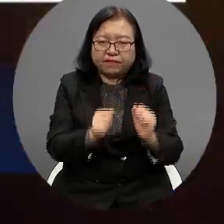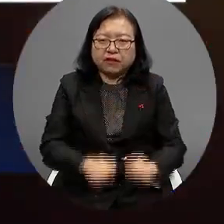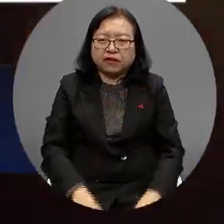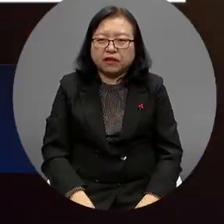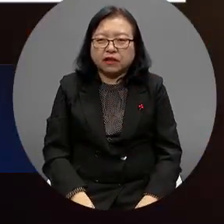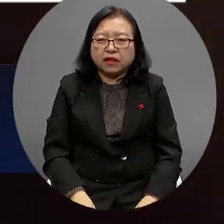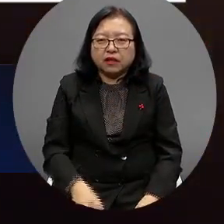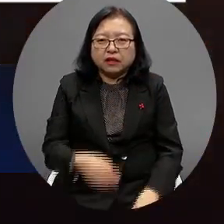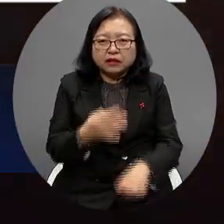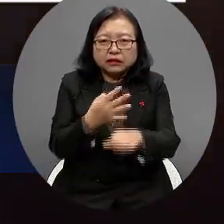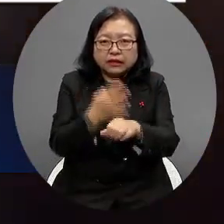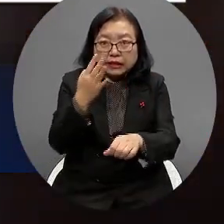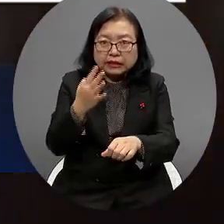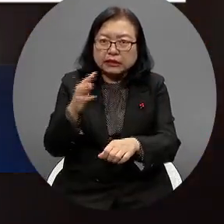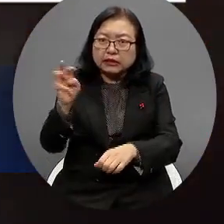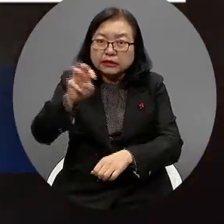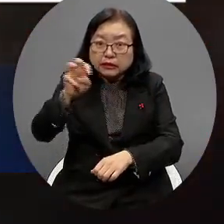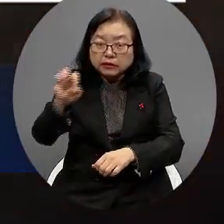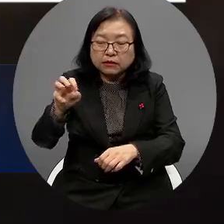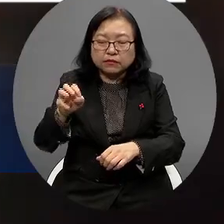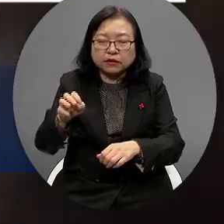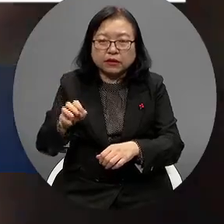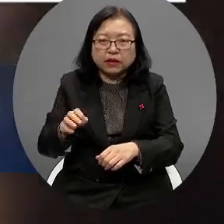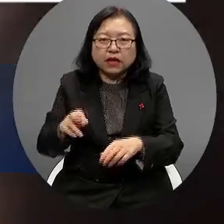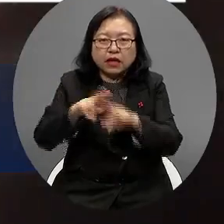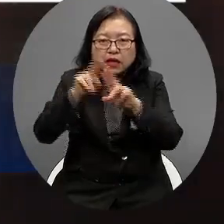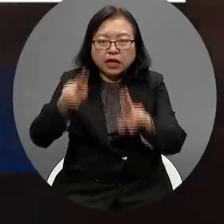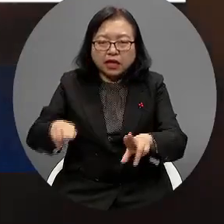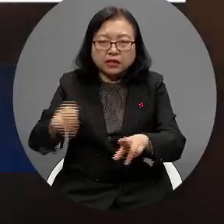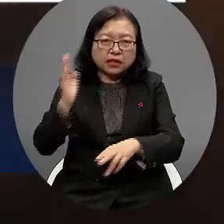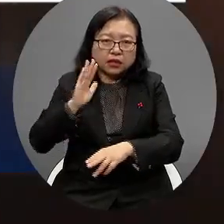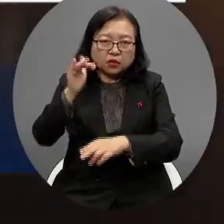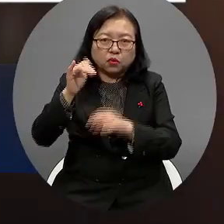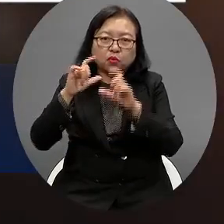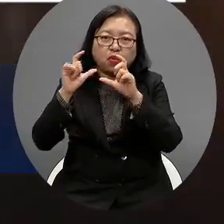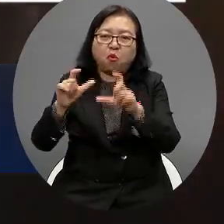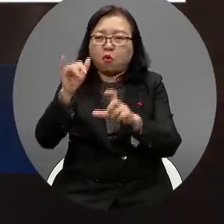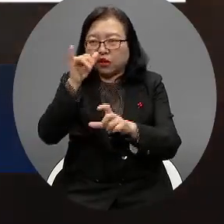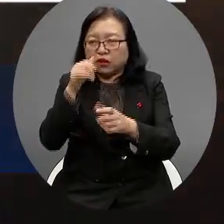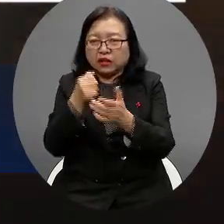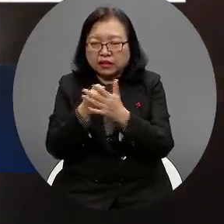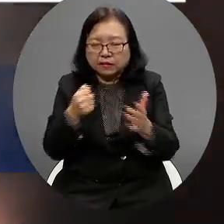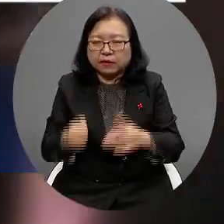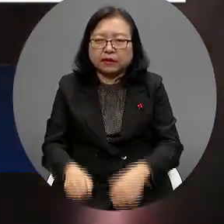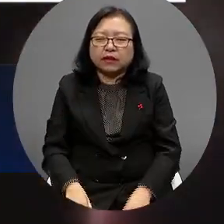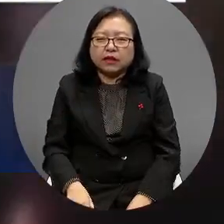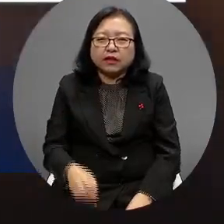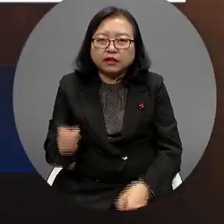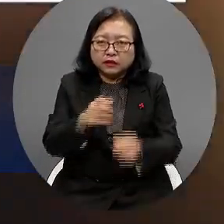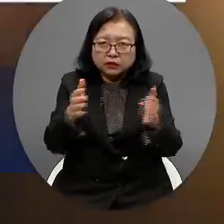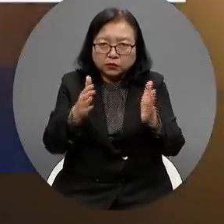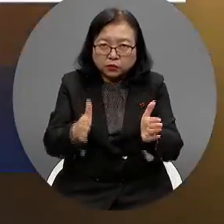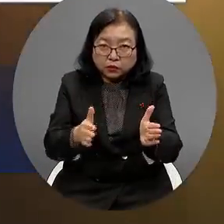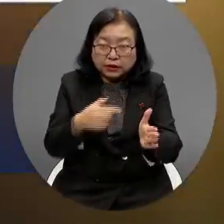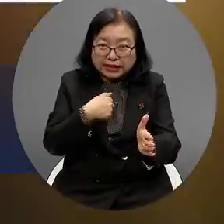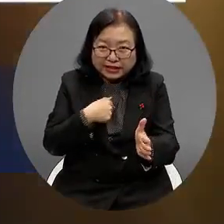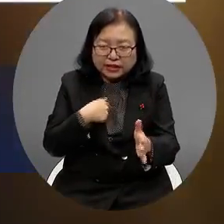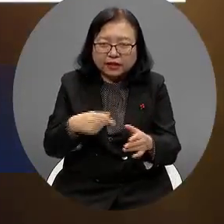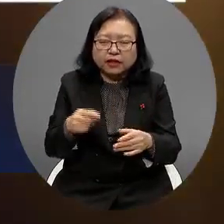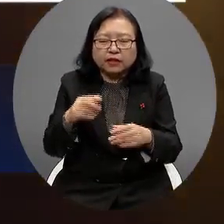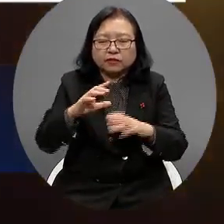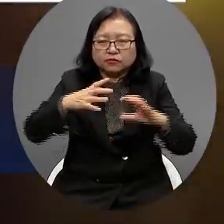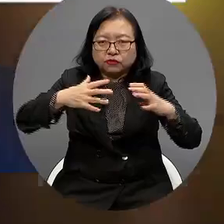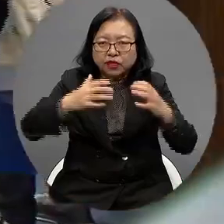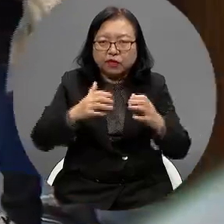반에 그 대통령이 계엄 해제한다고 얘기를 했으니까 그때까지 어쨌든 그 확인이 될 때까지 계속 대기를 해야